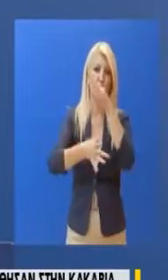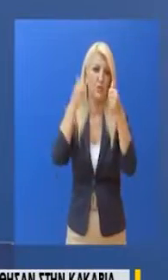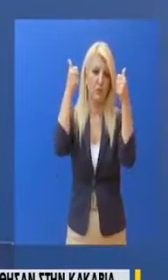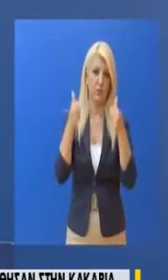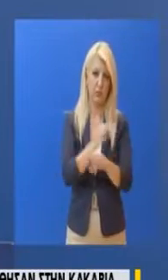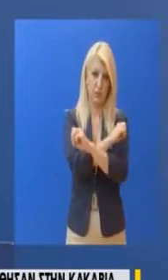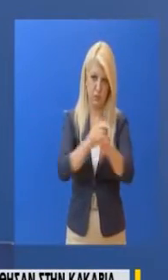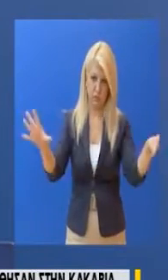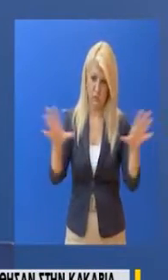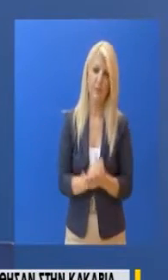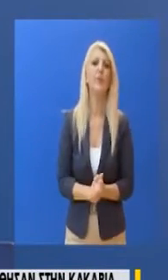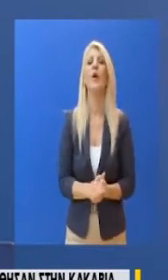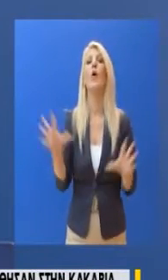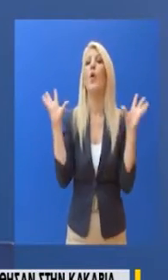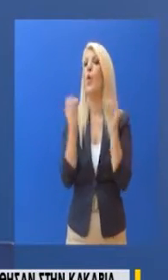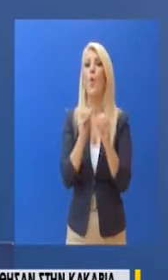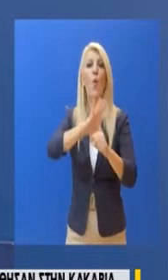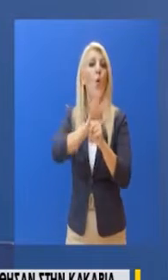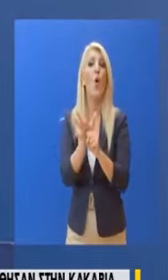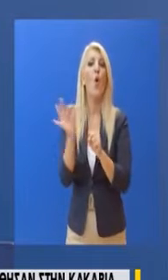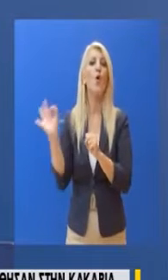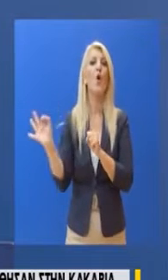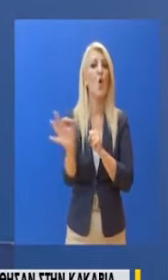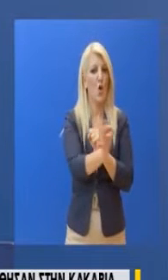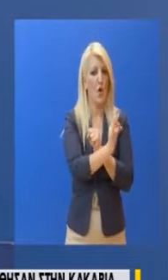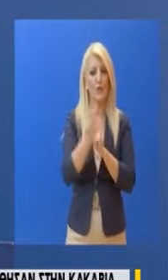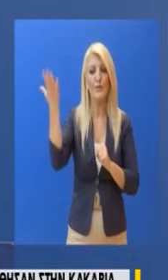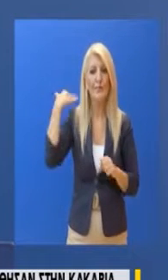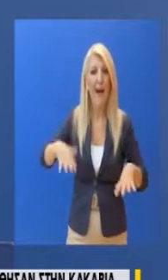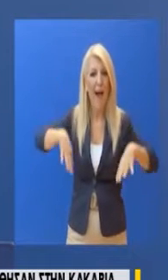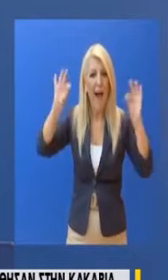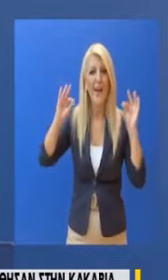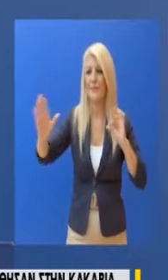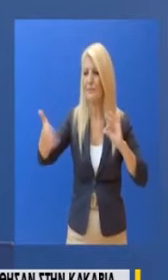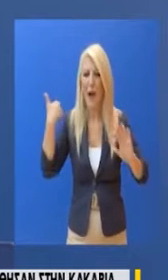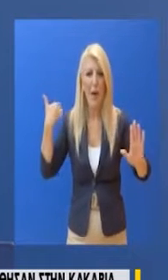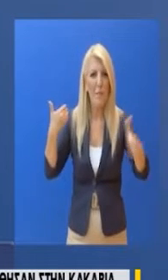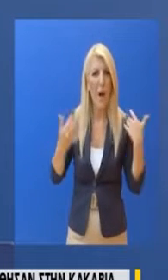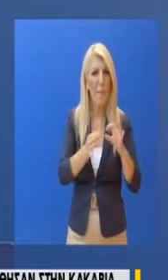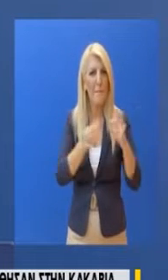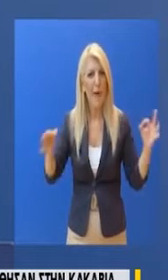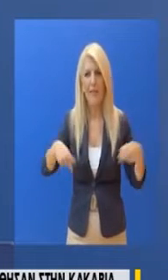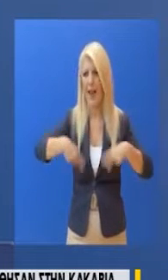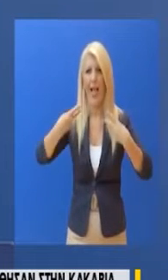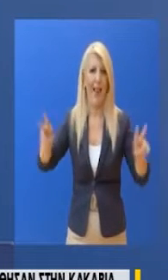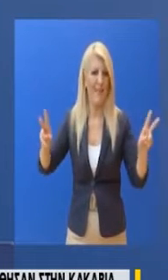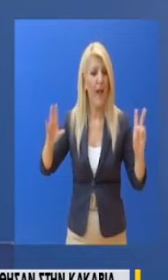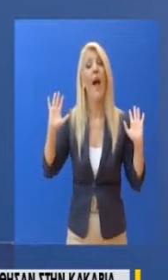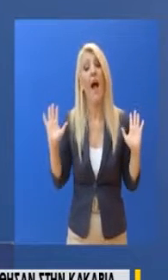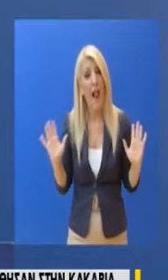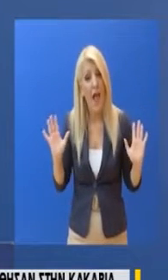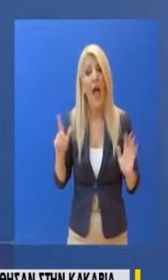Η κυβέρνηση, από την πρώτη στιγμή της σταδιακής άρσης των περιοριστικών μέτρων, κατέστησε σαφές ότι θα παρακολουθεί συνεχώς τις